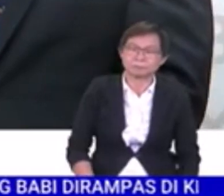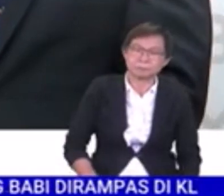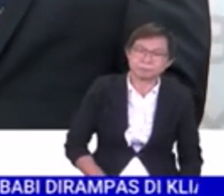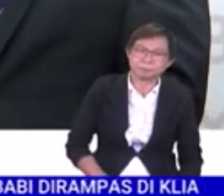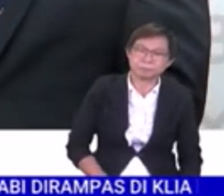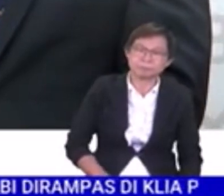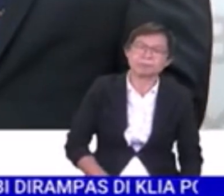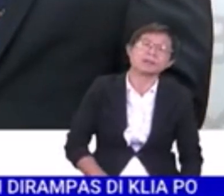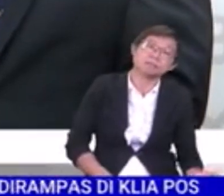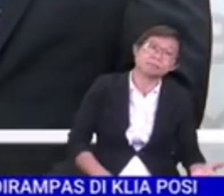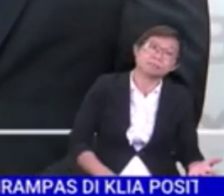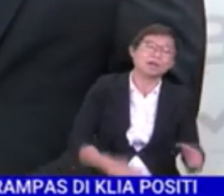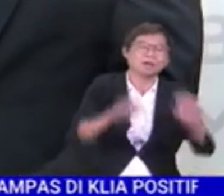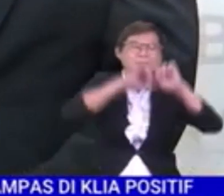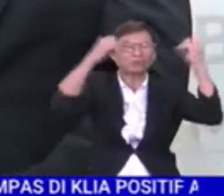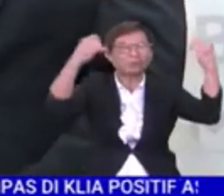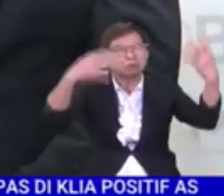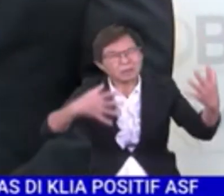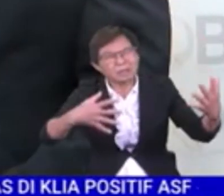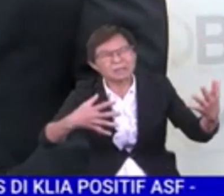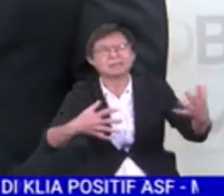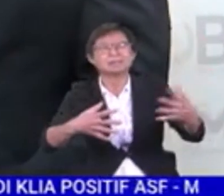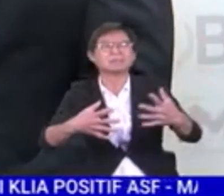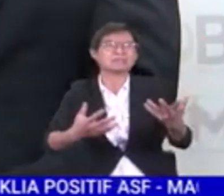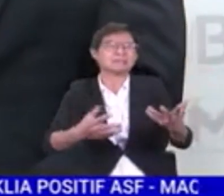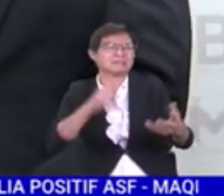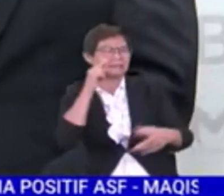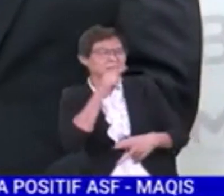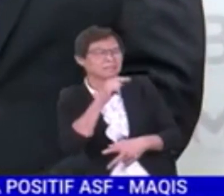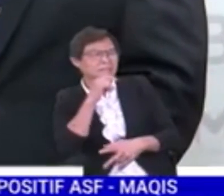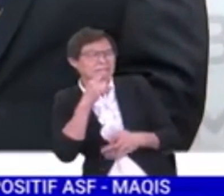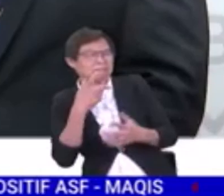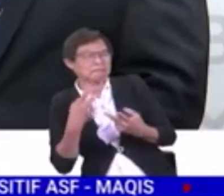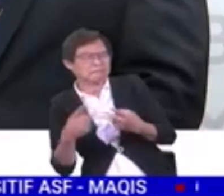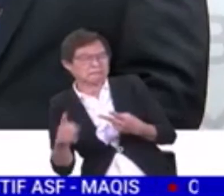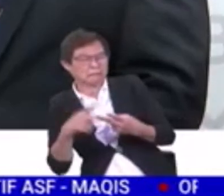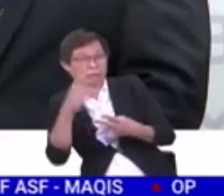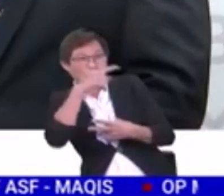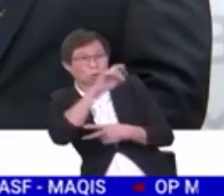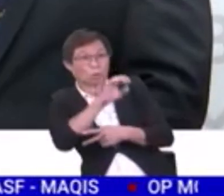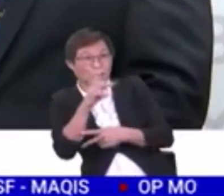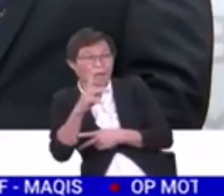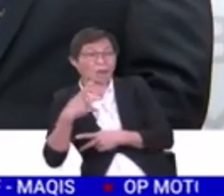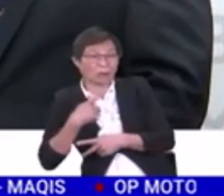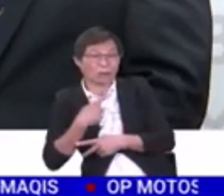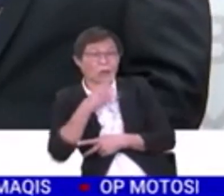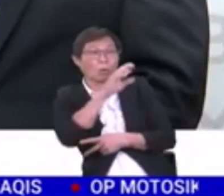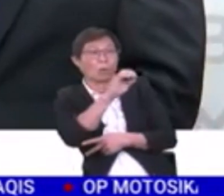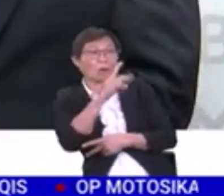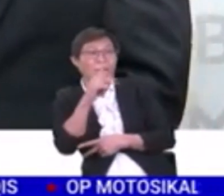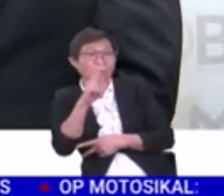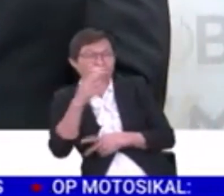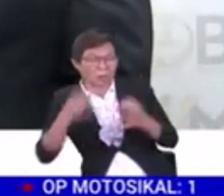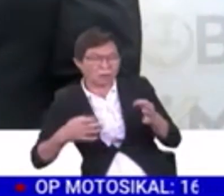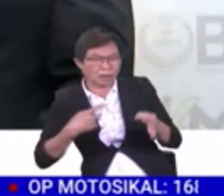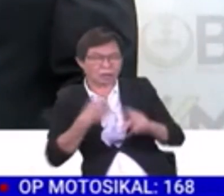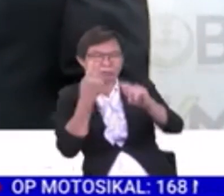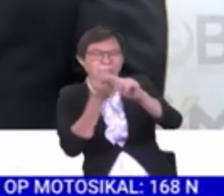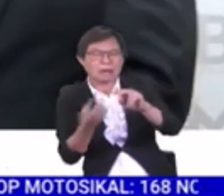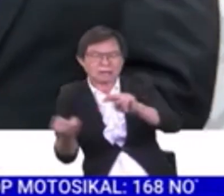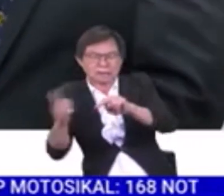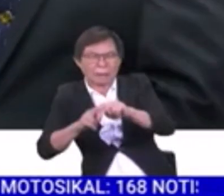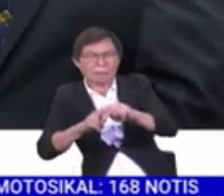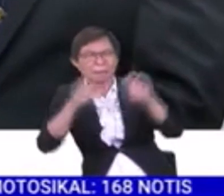kelihatan macam tidak mesra Oke kita nah buat vcc yang berasingan dia akan menambah